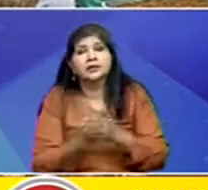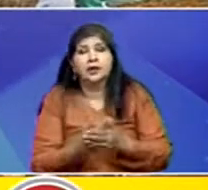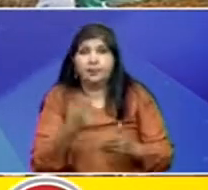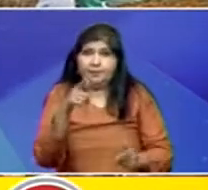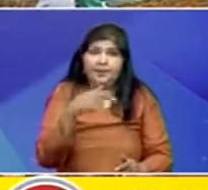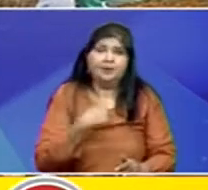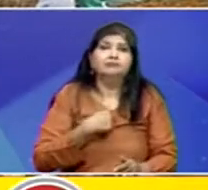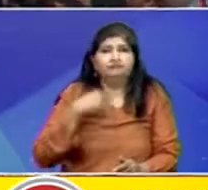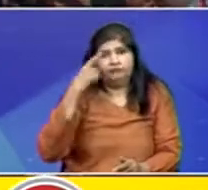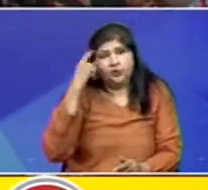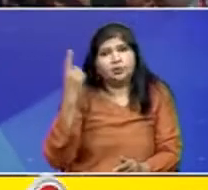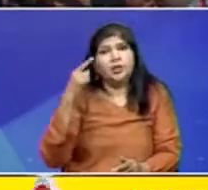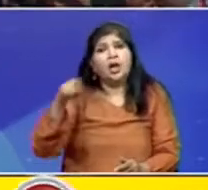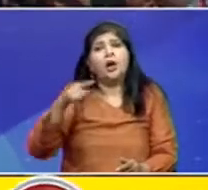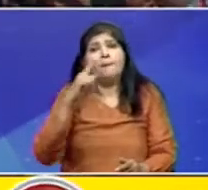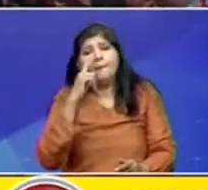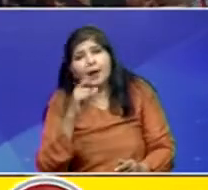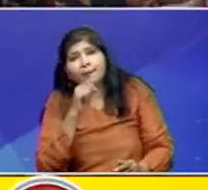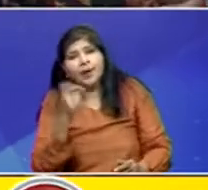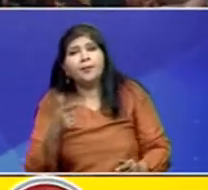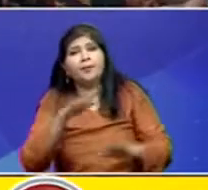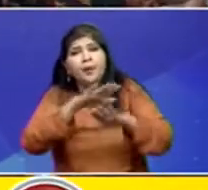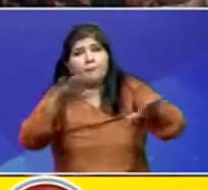चाहूंगा सभी माता पिता